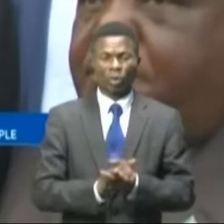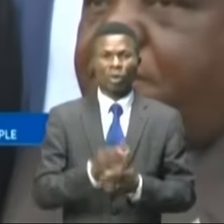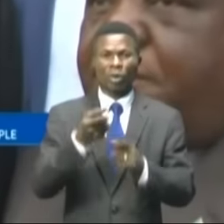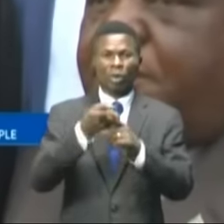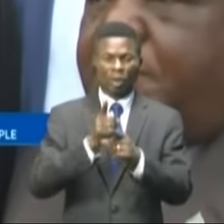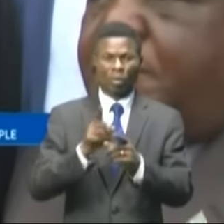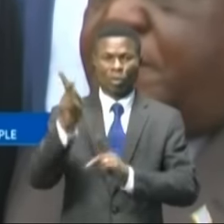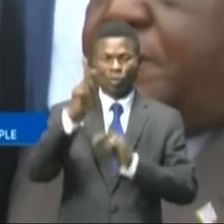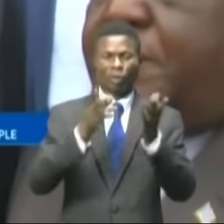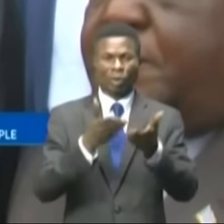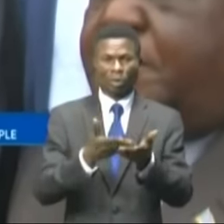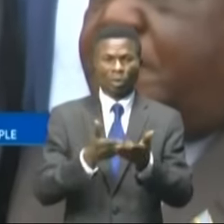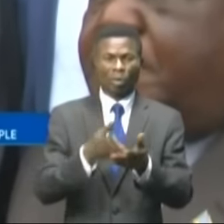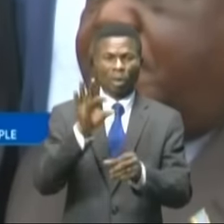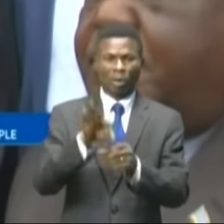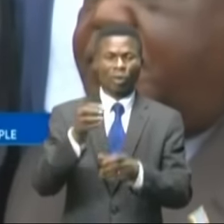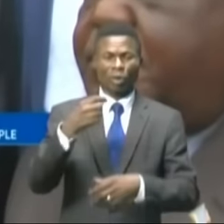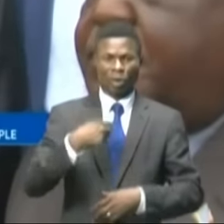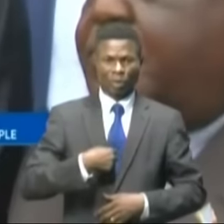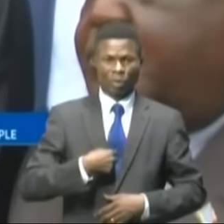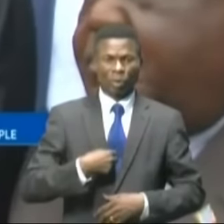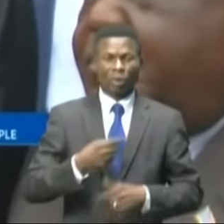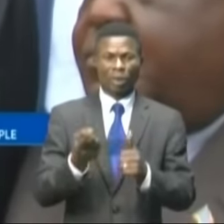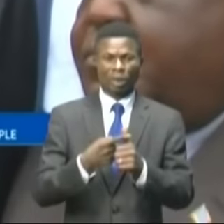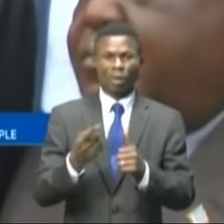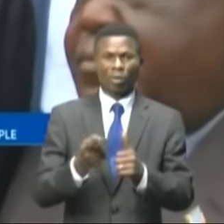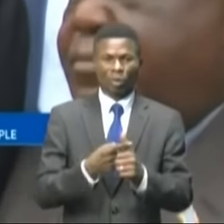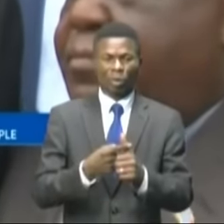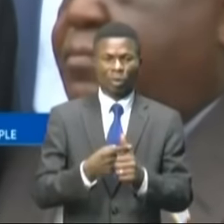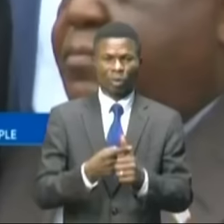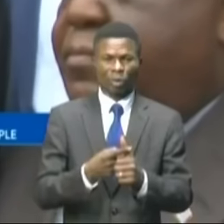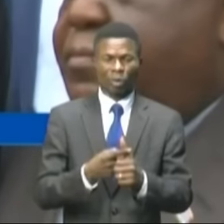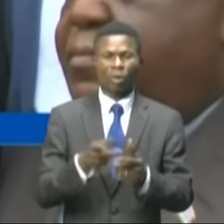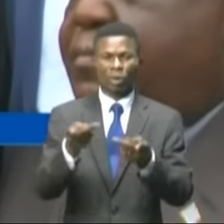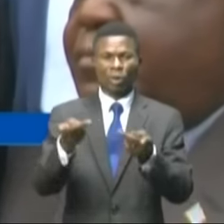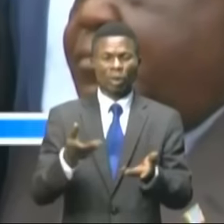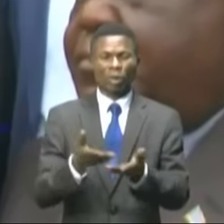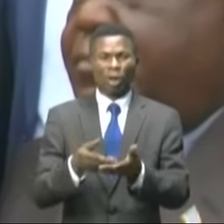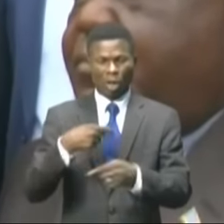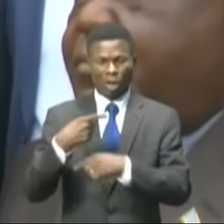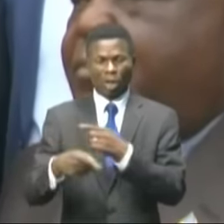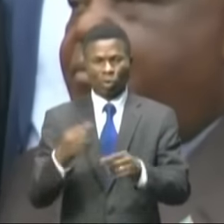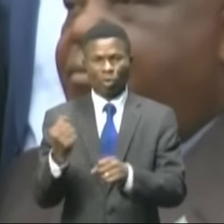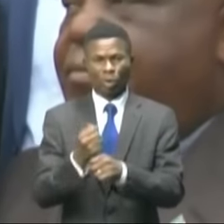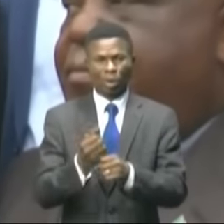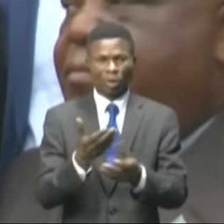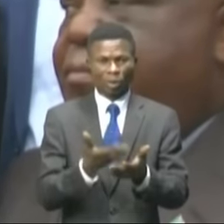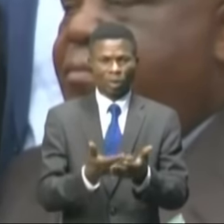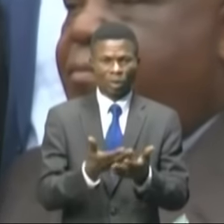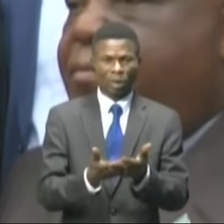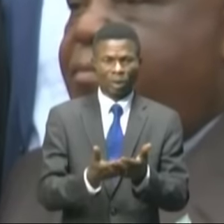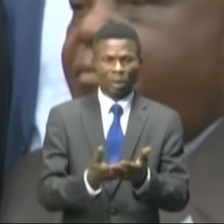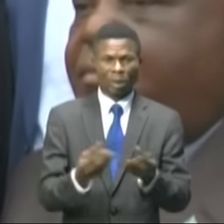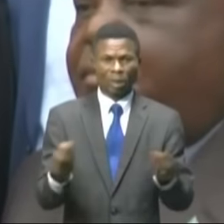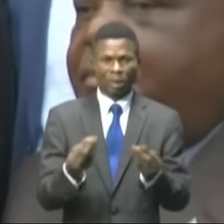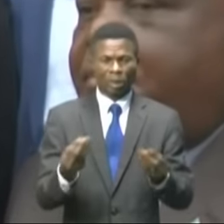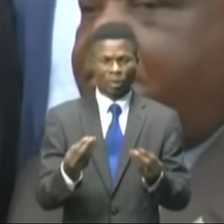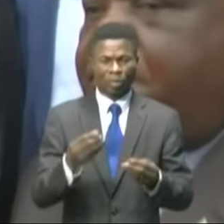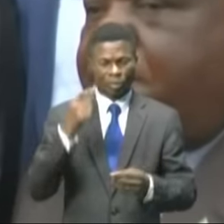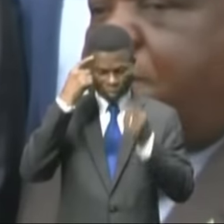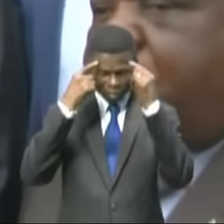l'ordre qui vous, qui est, n'est-ce pas, en guerre, comme l'a fait par nos adversaires, nos ennemis, il maîtrise bien la